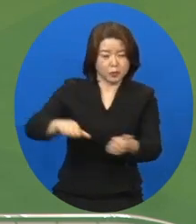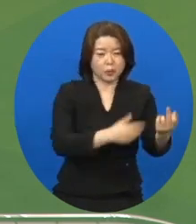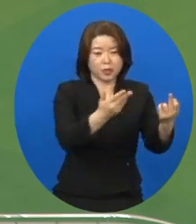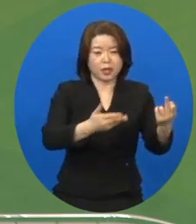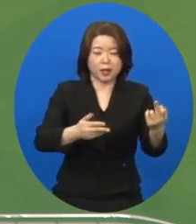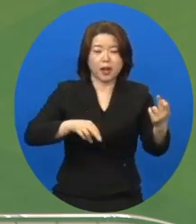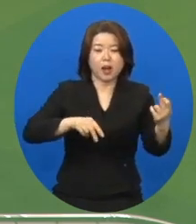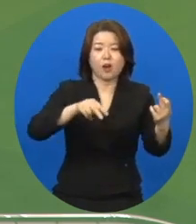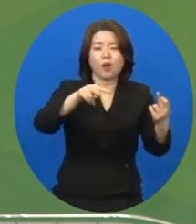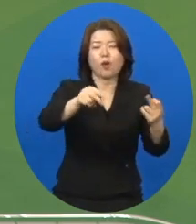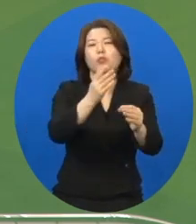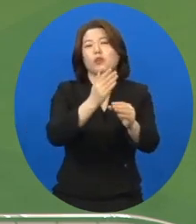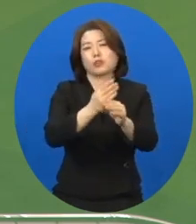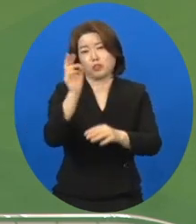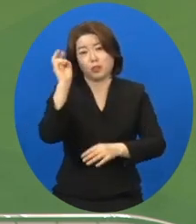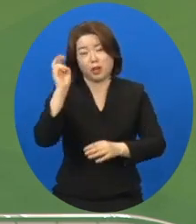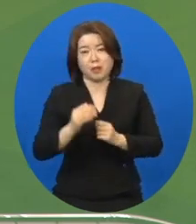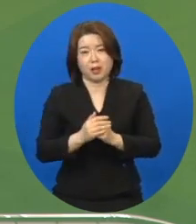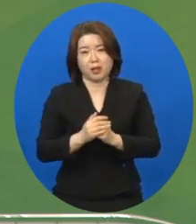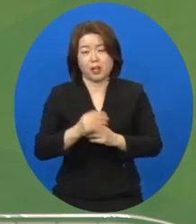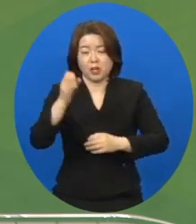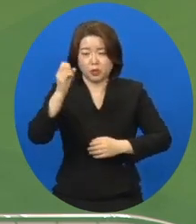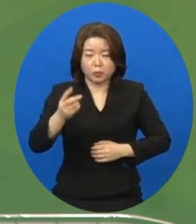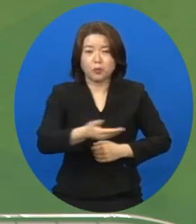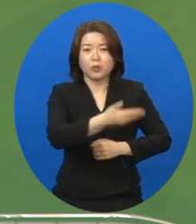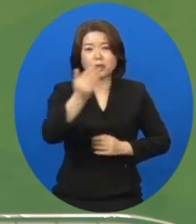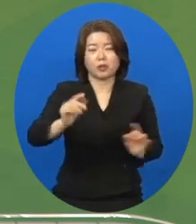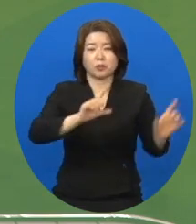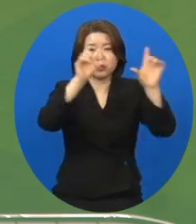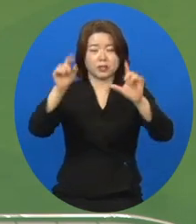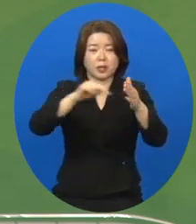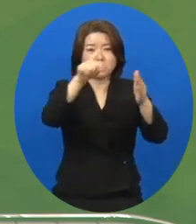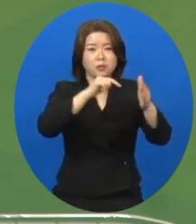여러분의 삶 속에는 정말 수많은 간증들이 있을 겁니다.